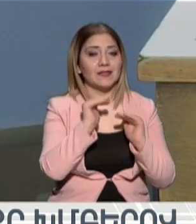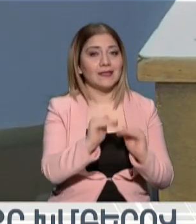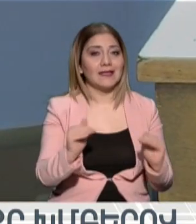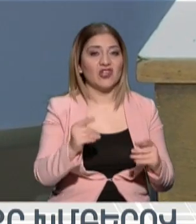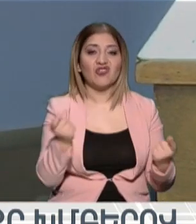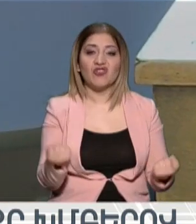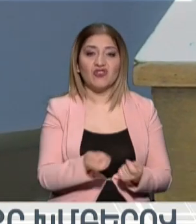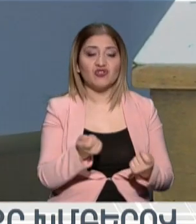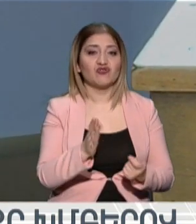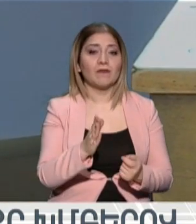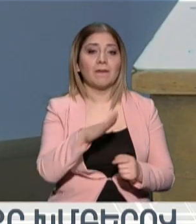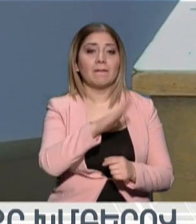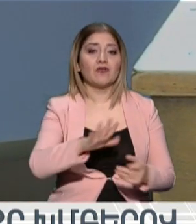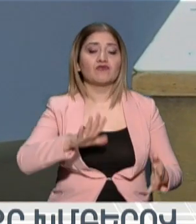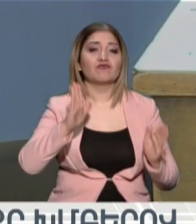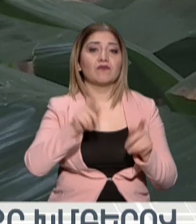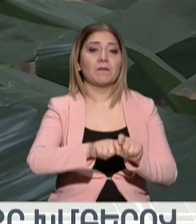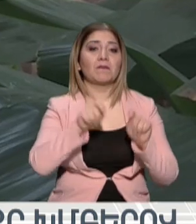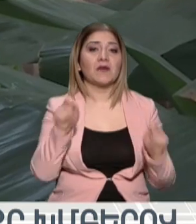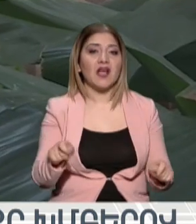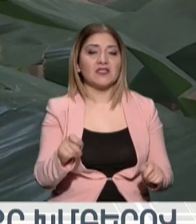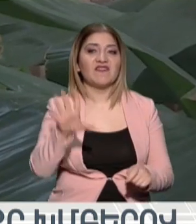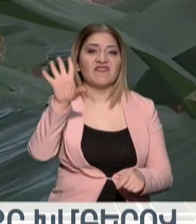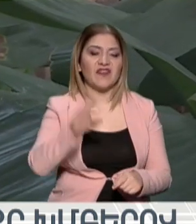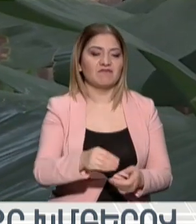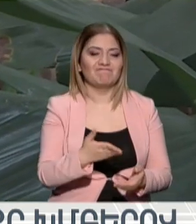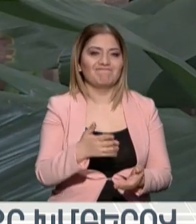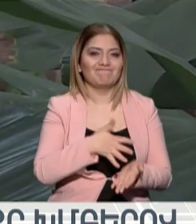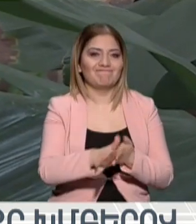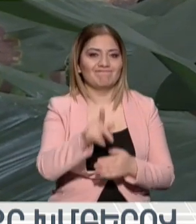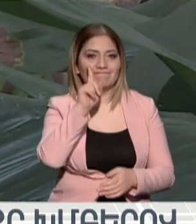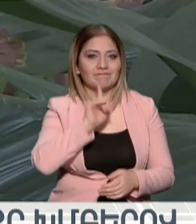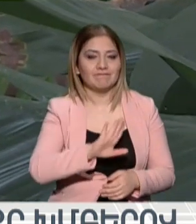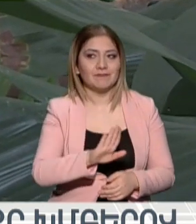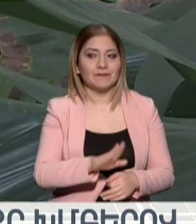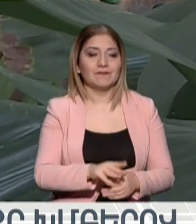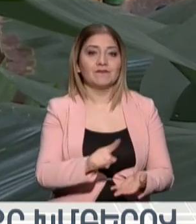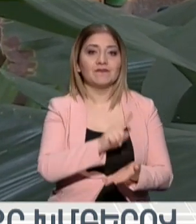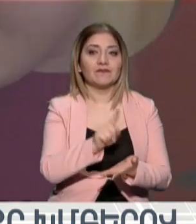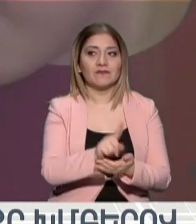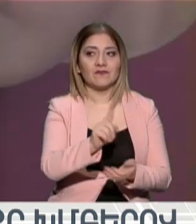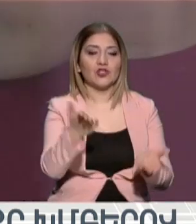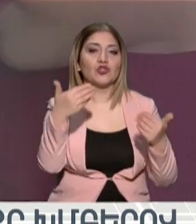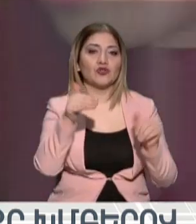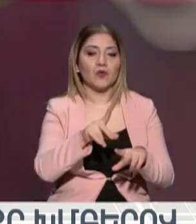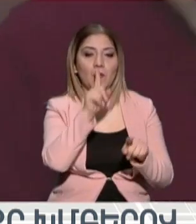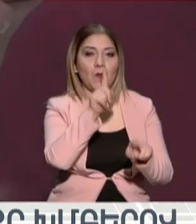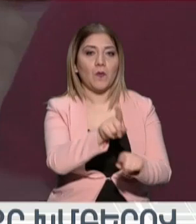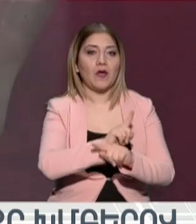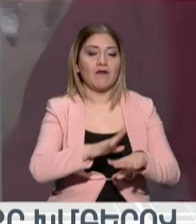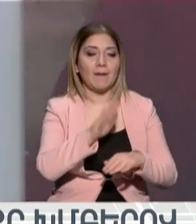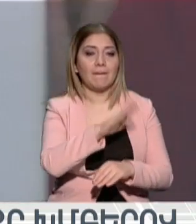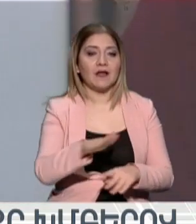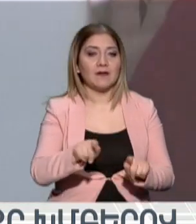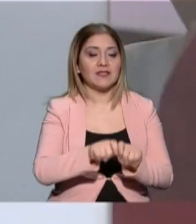Երեխաները քիչ են, մի ամբողջ մանկապարտեզ բացելն էլ ծախսային առումով ոչ արդյունավետ։ Առաջիկայում հարցին լուծում կտան, այլ ընտրանքային